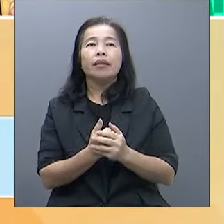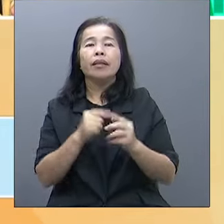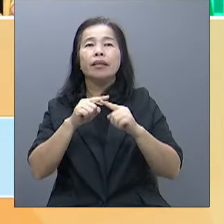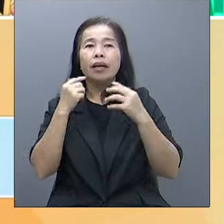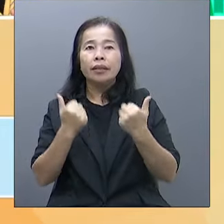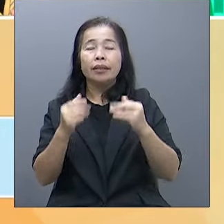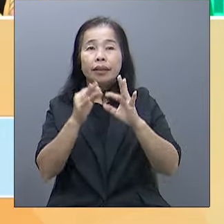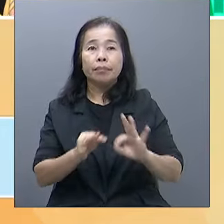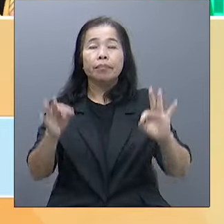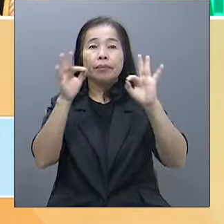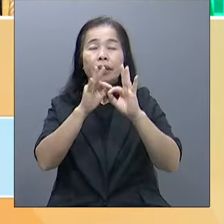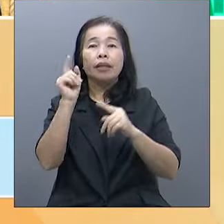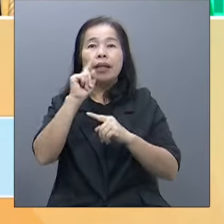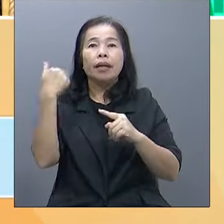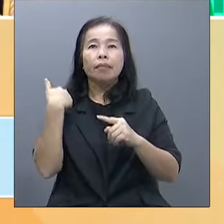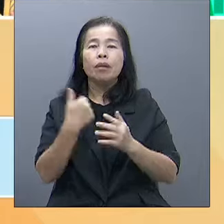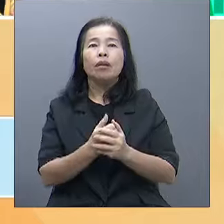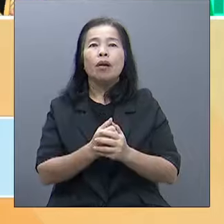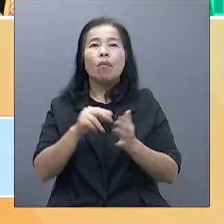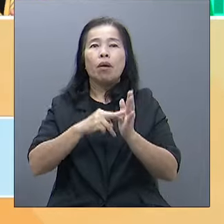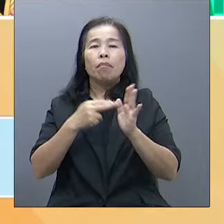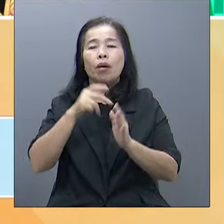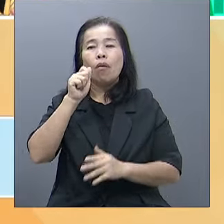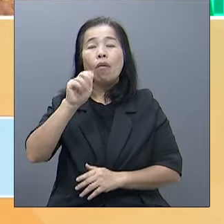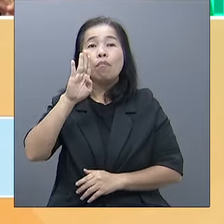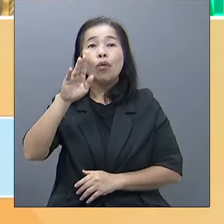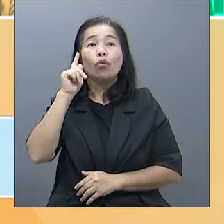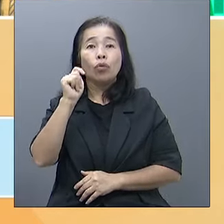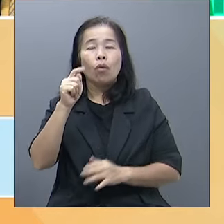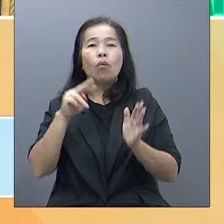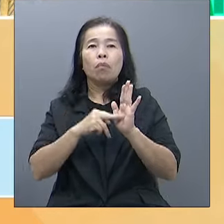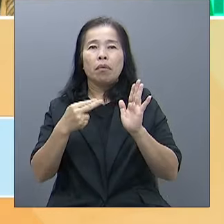นั่นก็คือว่าเป็นอบต.ที่ใหญ่ดังนั้นเราก็พยาย